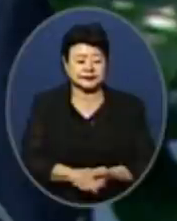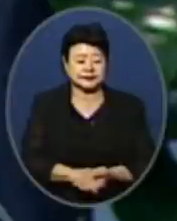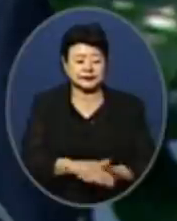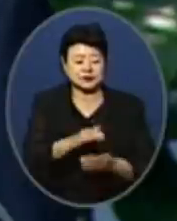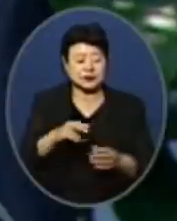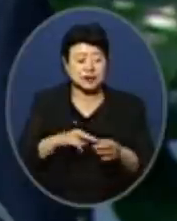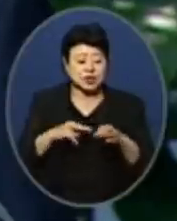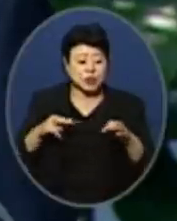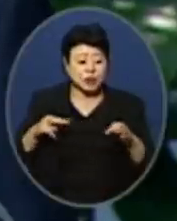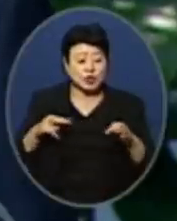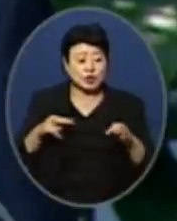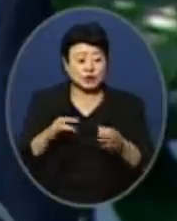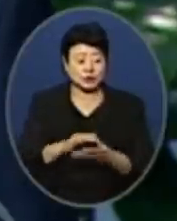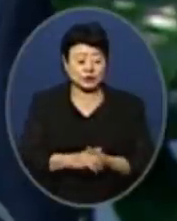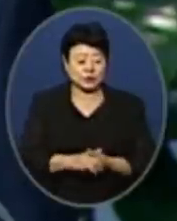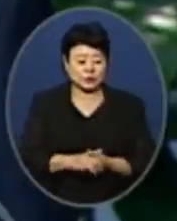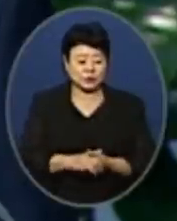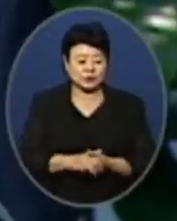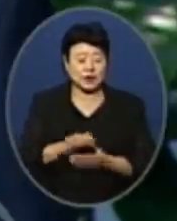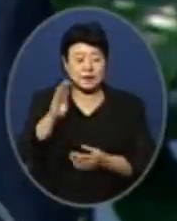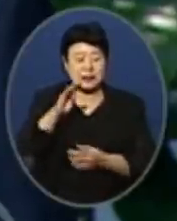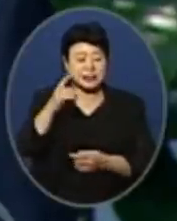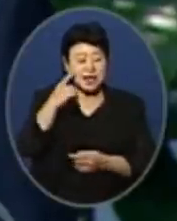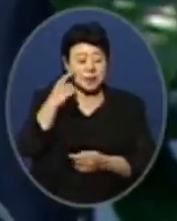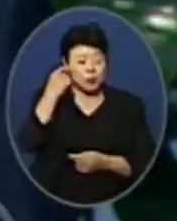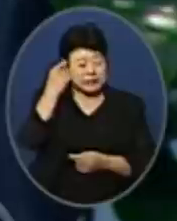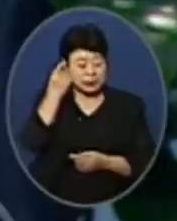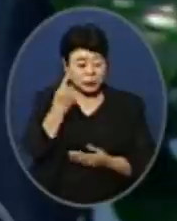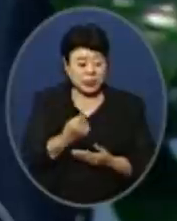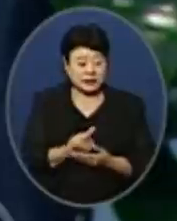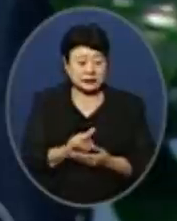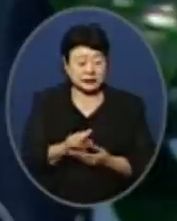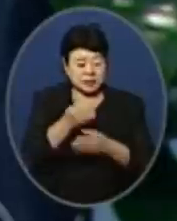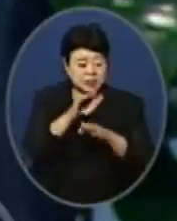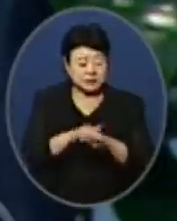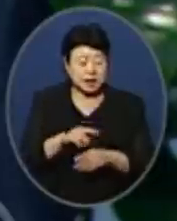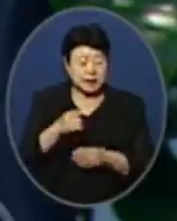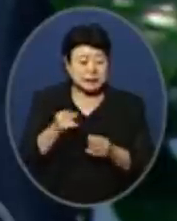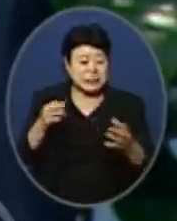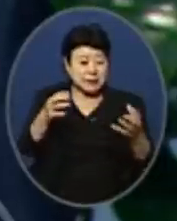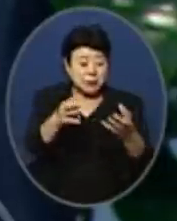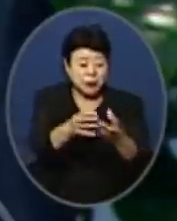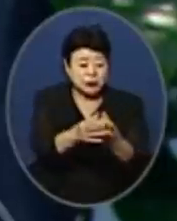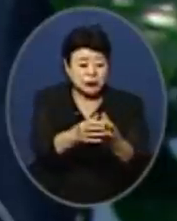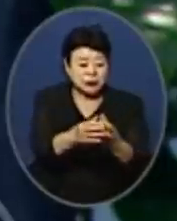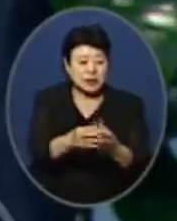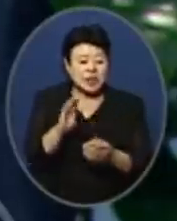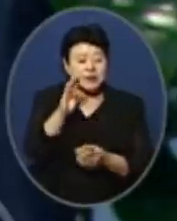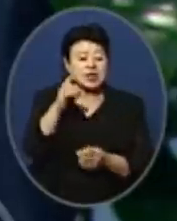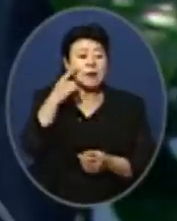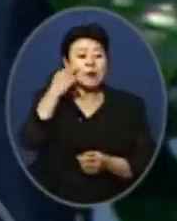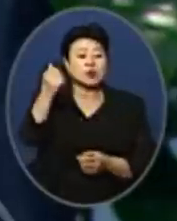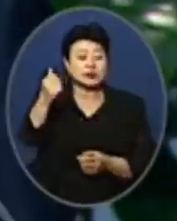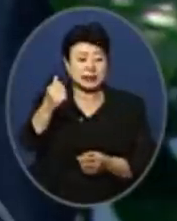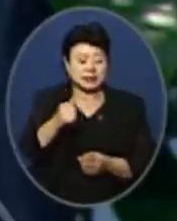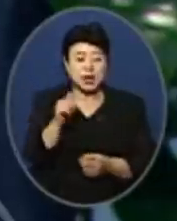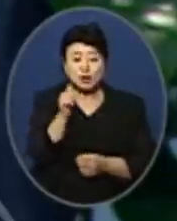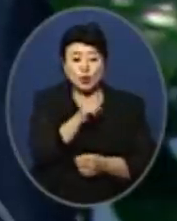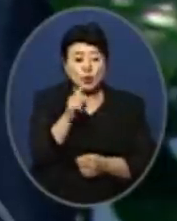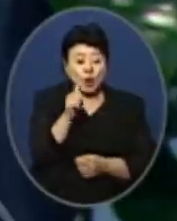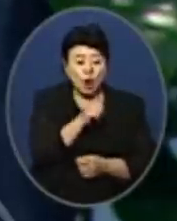우리 여의도에서 빌리그람 박사가 와서 집회를 할 때 100만 명이 모였는데 그때 빌리그람 목사의